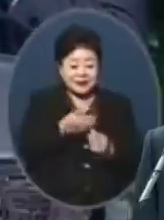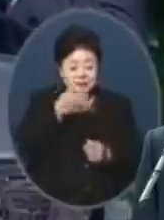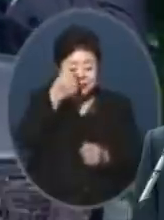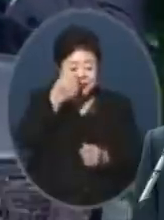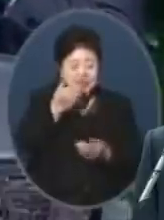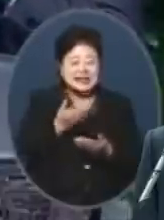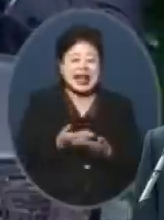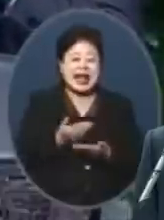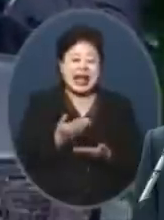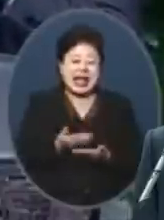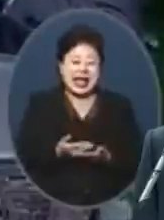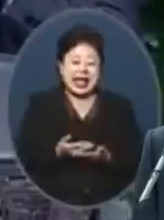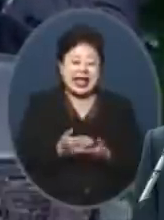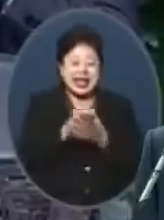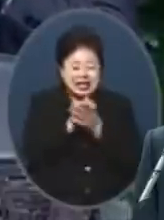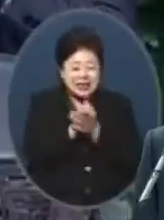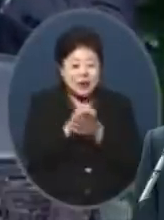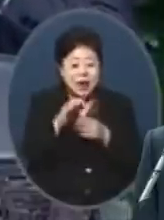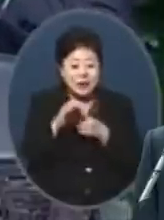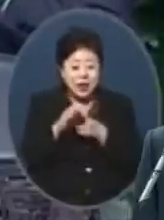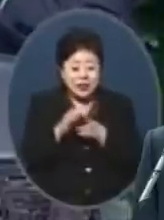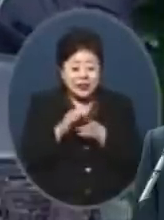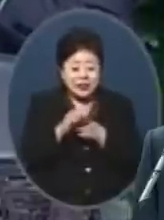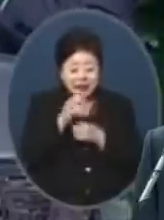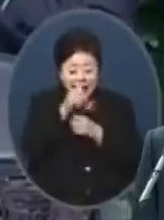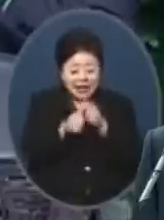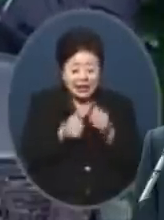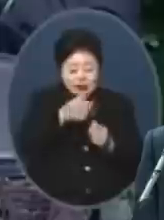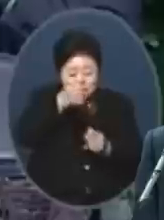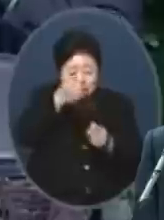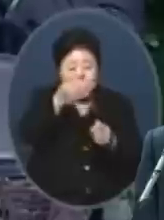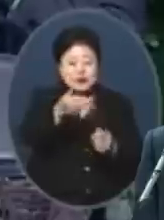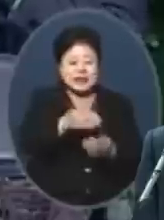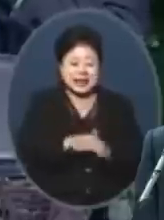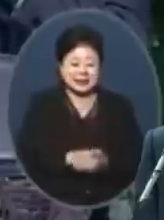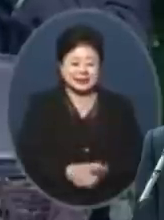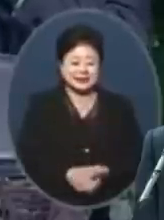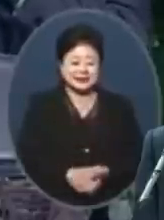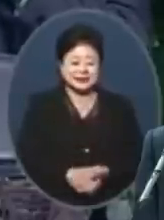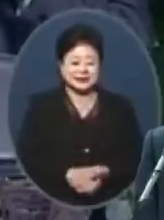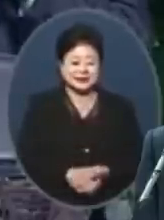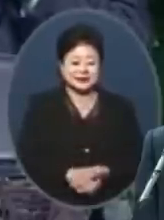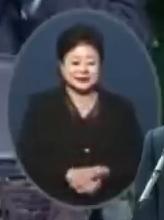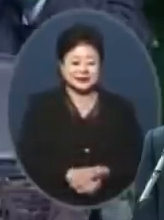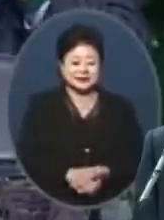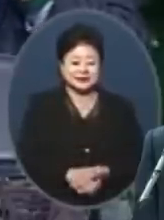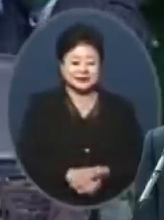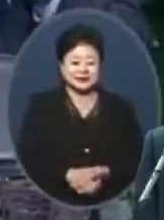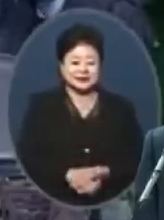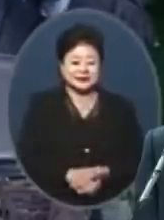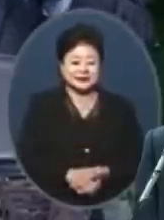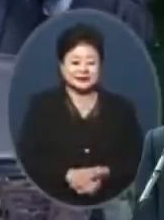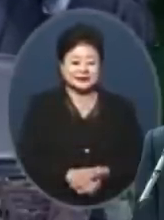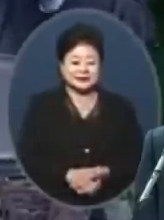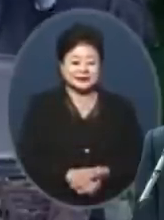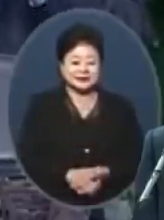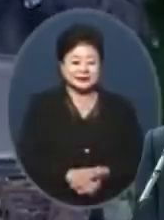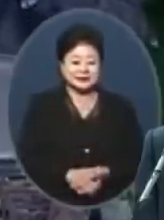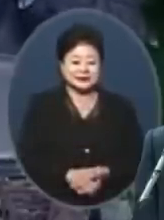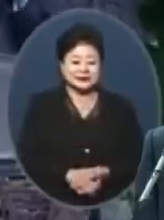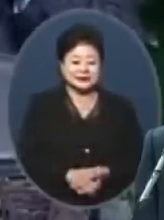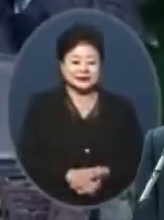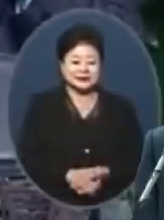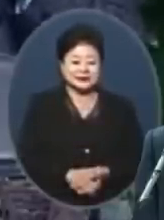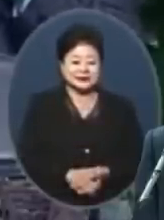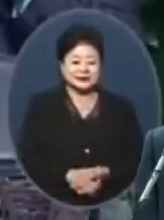꿈을 달라고 기도하면 하나님이 꿈을 주십니다. So we have to pray, all of you, for